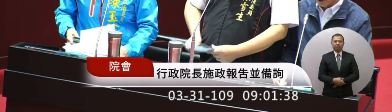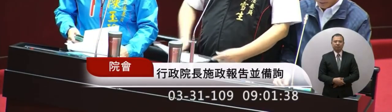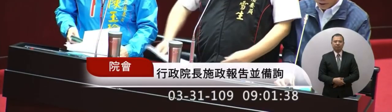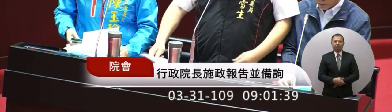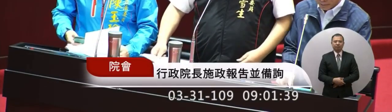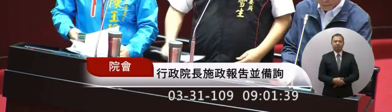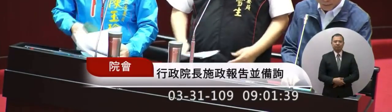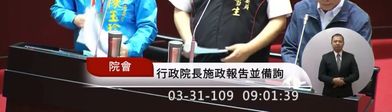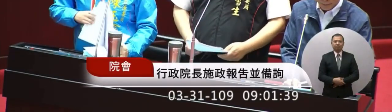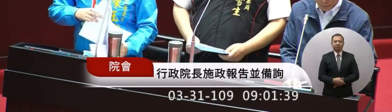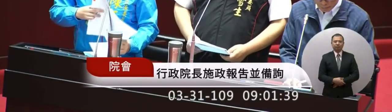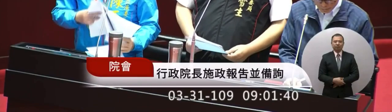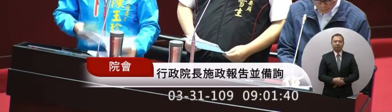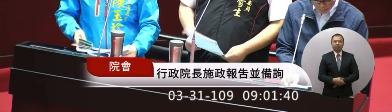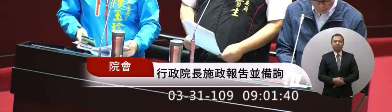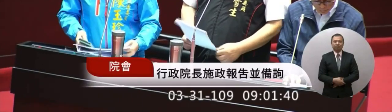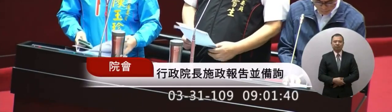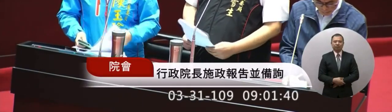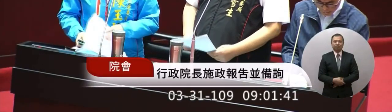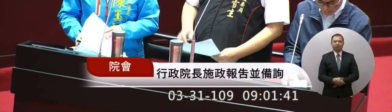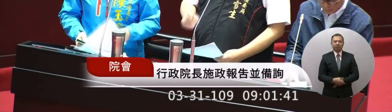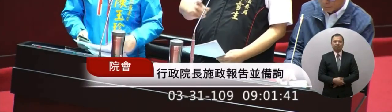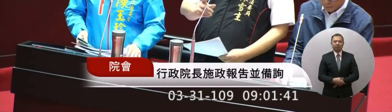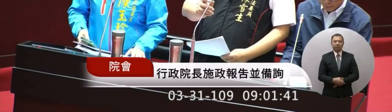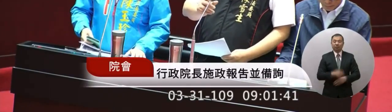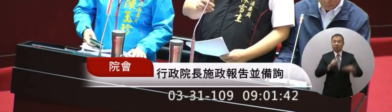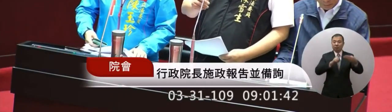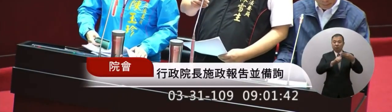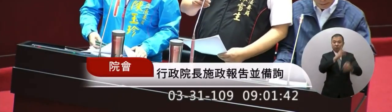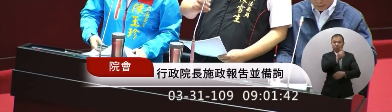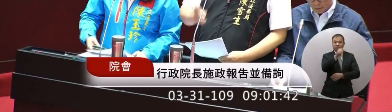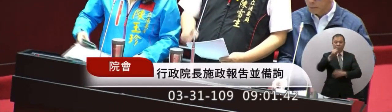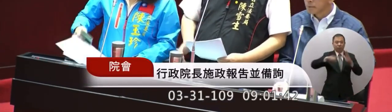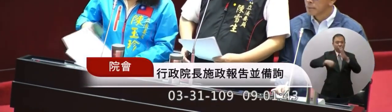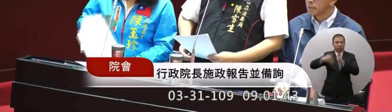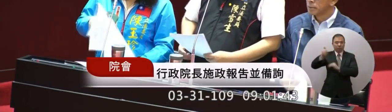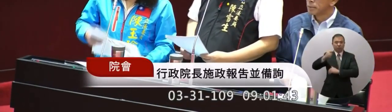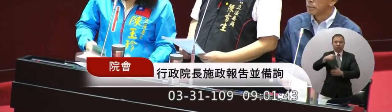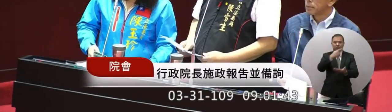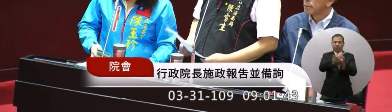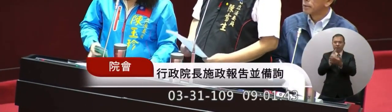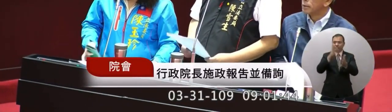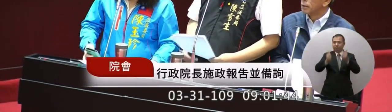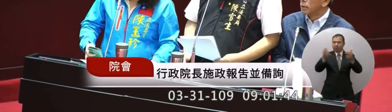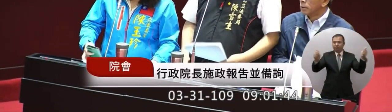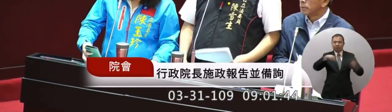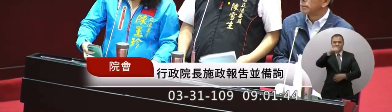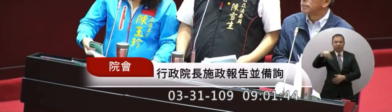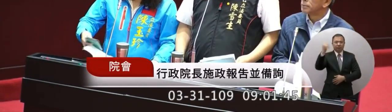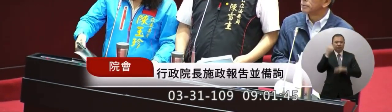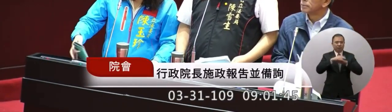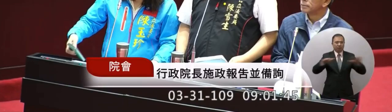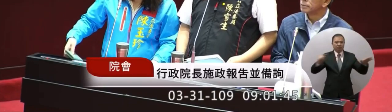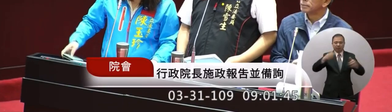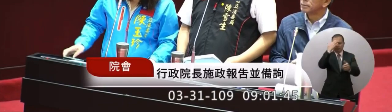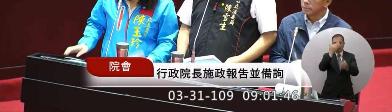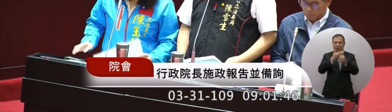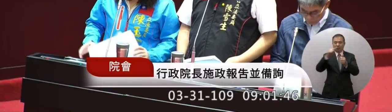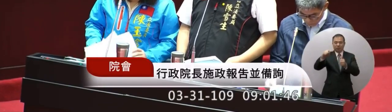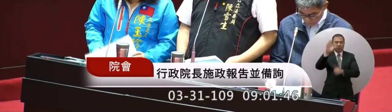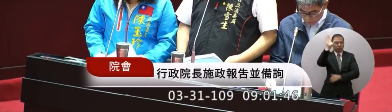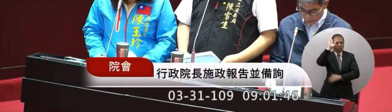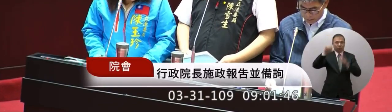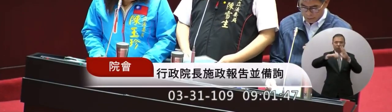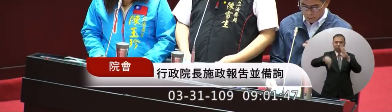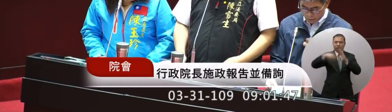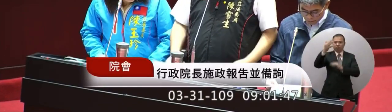先报到节嘛。 主席、院长、各位所长，大家早安。是不是请主席，请苏院长， 请